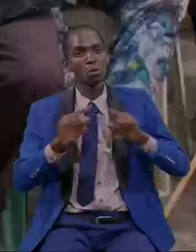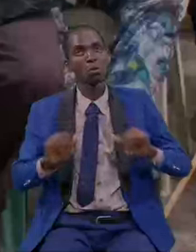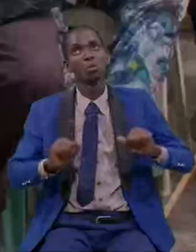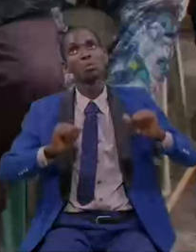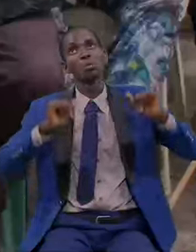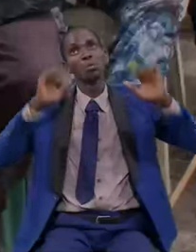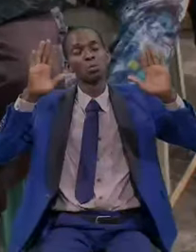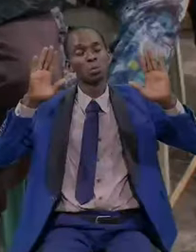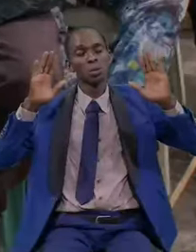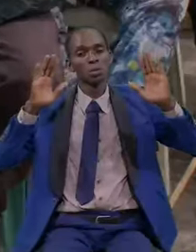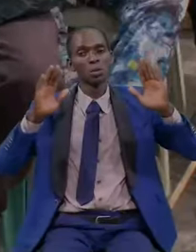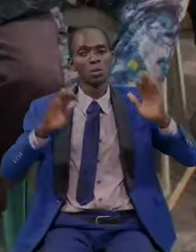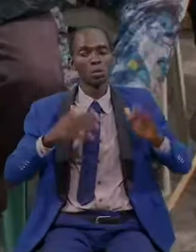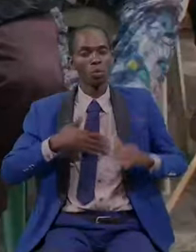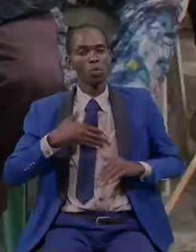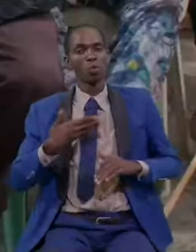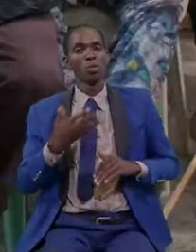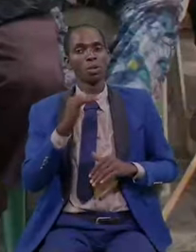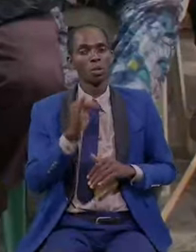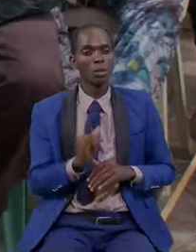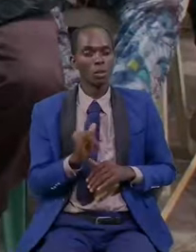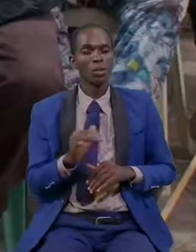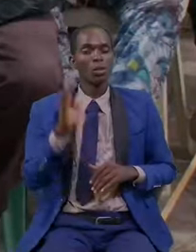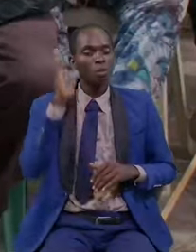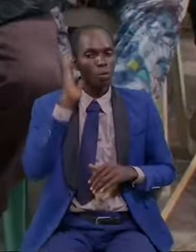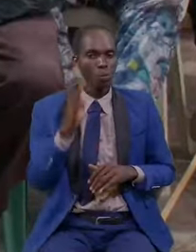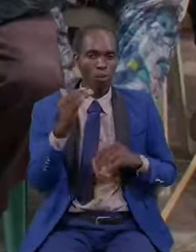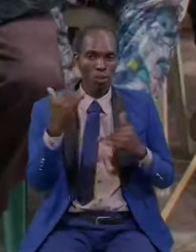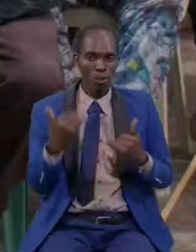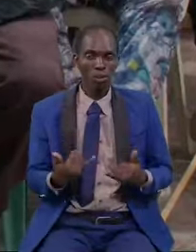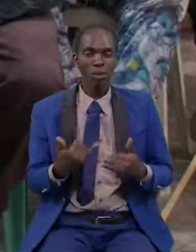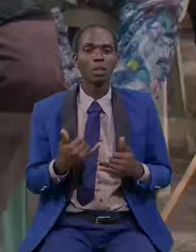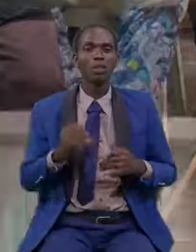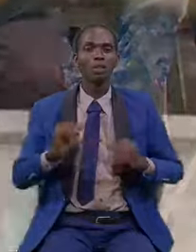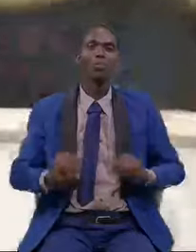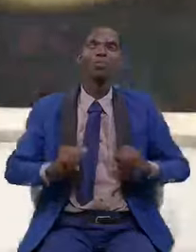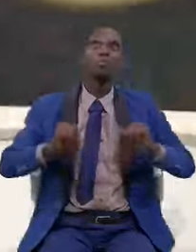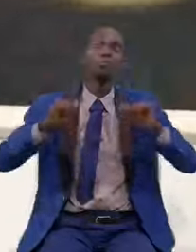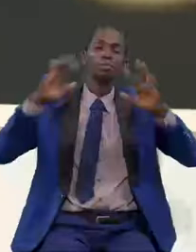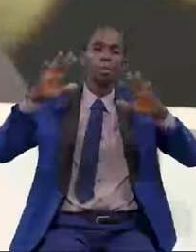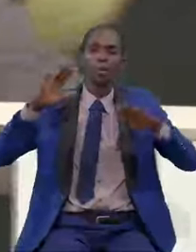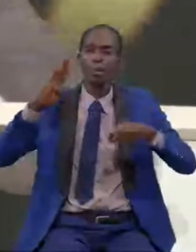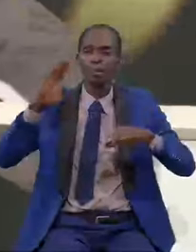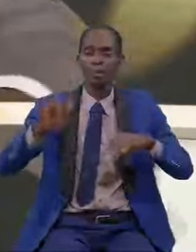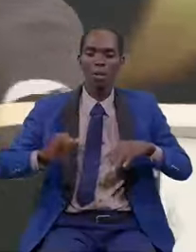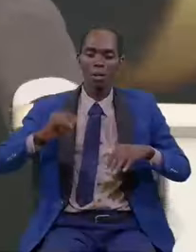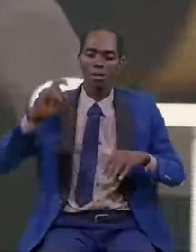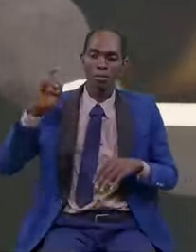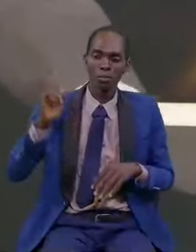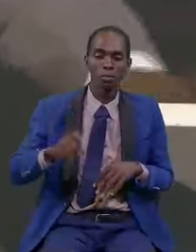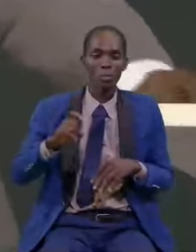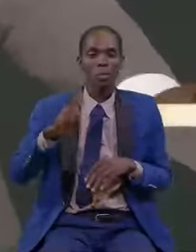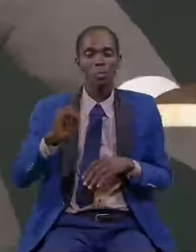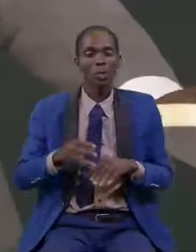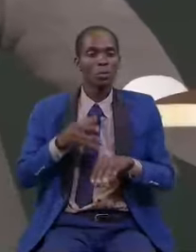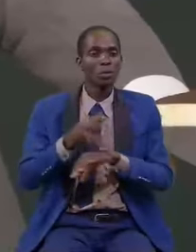qui ne s'abandonnent pas volontairement à lui, ils vont se soumettre et se livrer à lui avec contrainte à